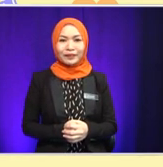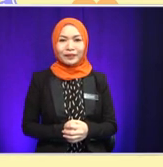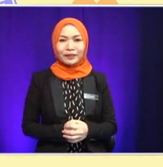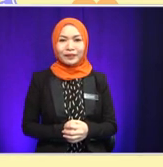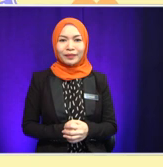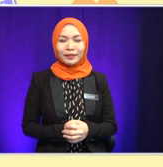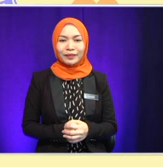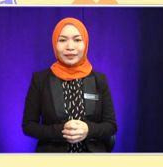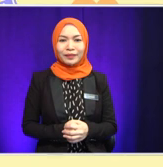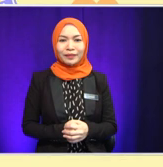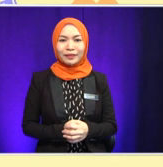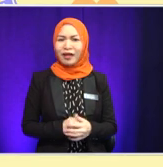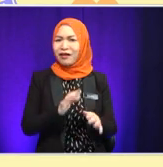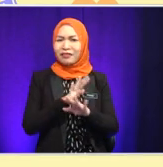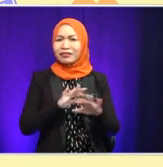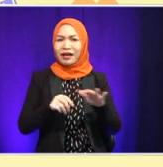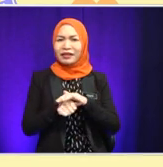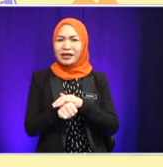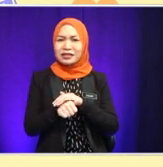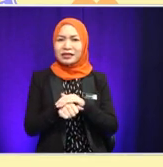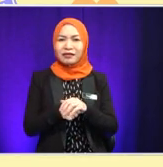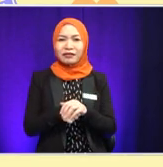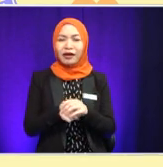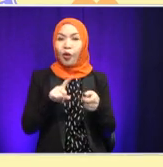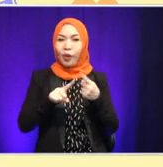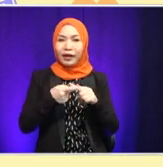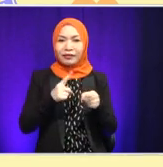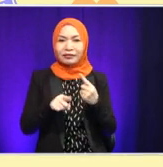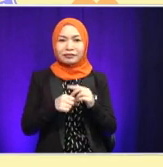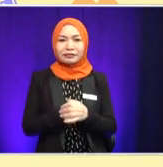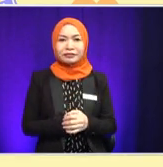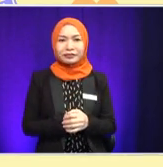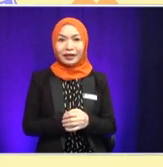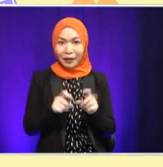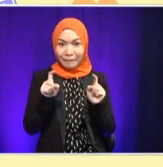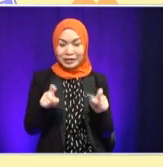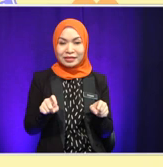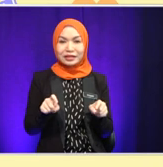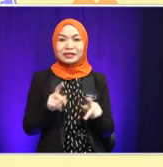tidak mengejek rakyat yang menyinggung perasaan mereka